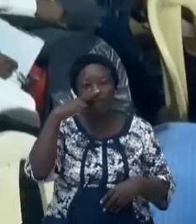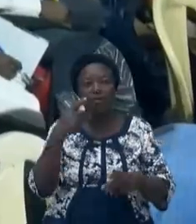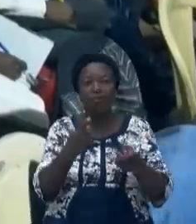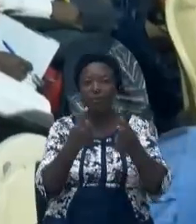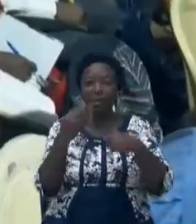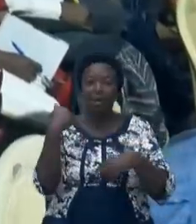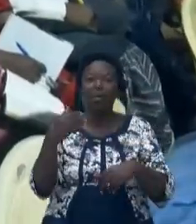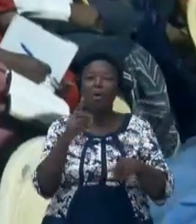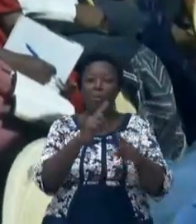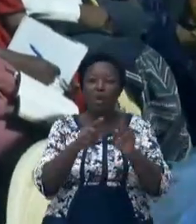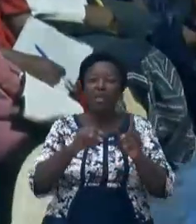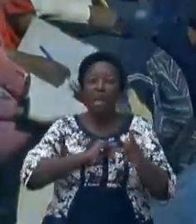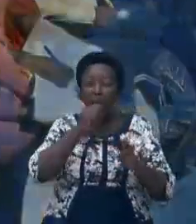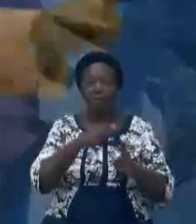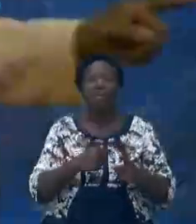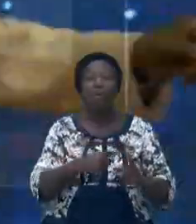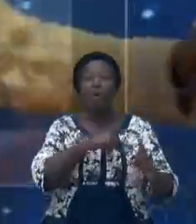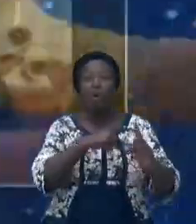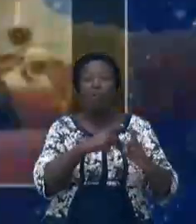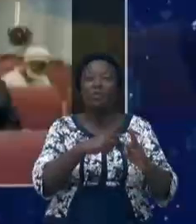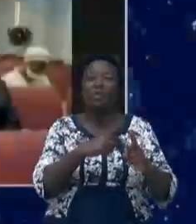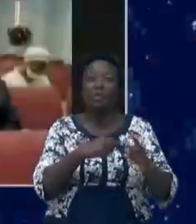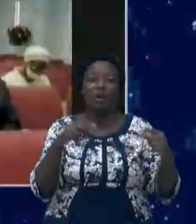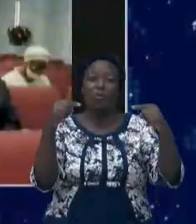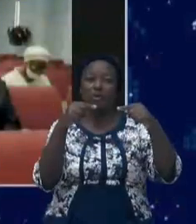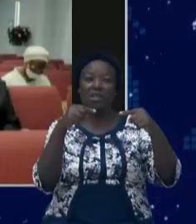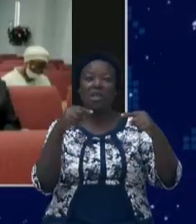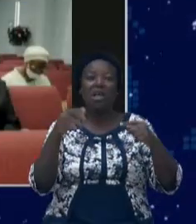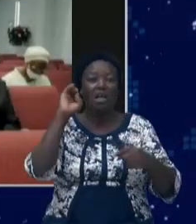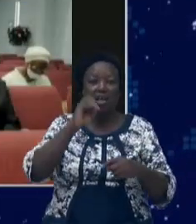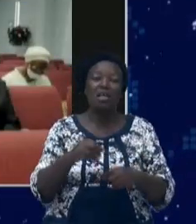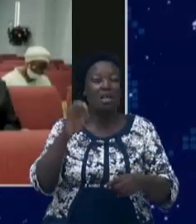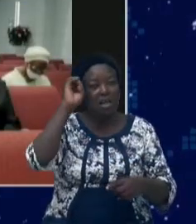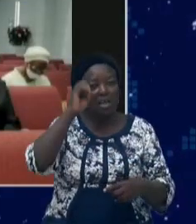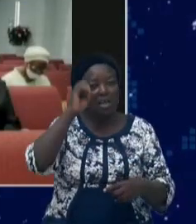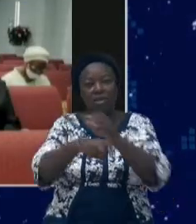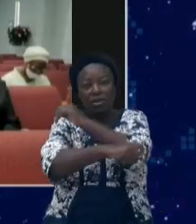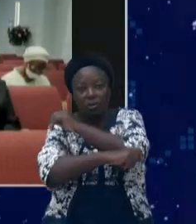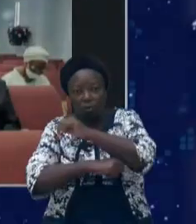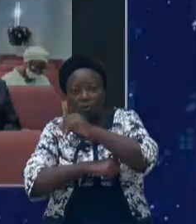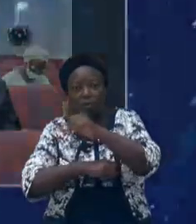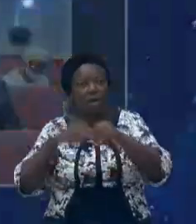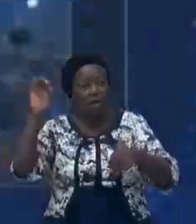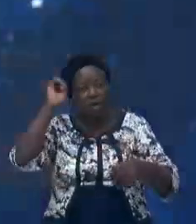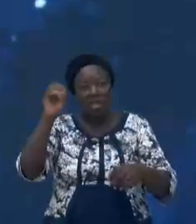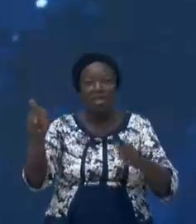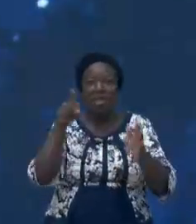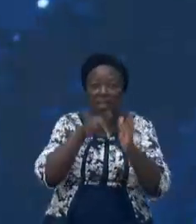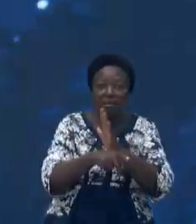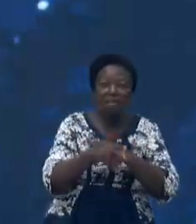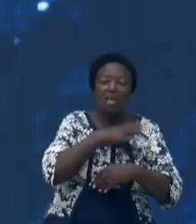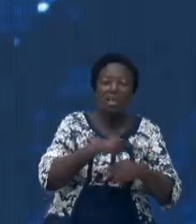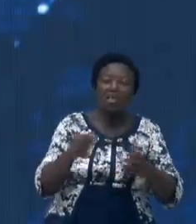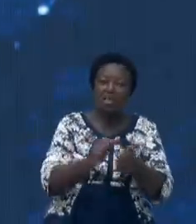le seuil à 10 le voleur ne vient moi je suis l'opposé et la voulait il a